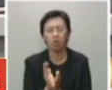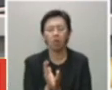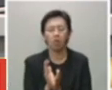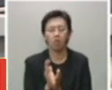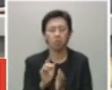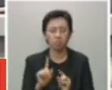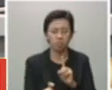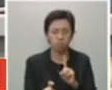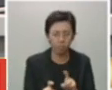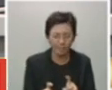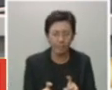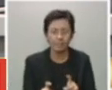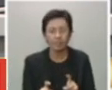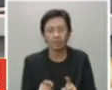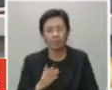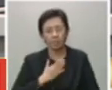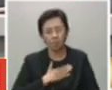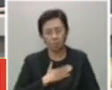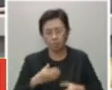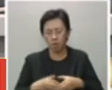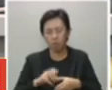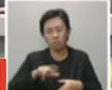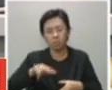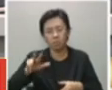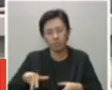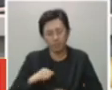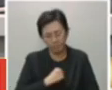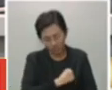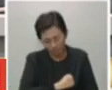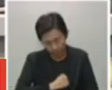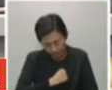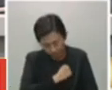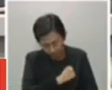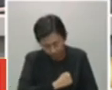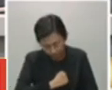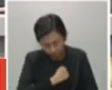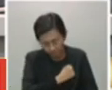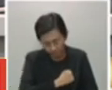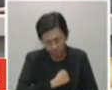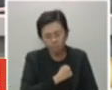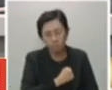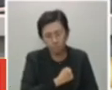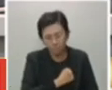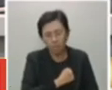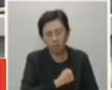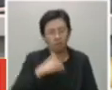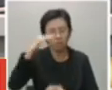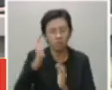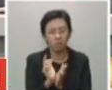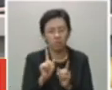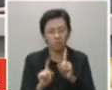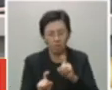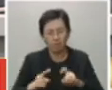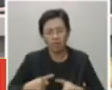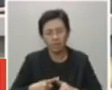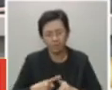ที่ซึ่งผมและพรรคเพื่อไทยต้องขอความแสดงความเสียใจกับการสูญเสียที่เกิดขึ้นด้วย